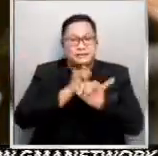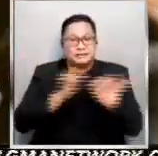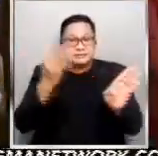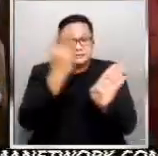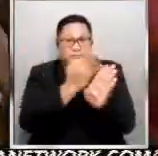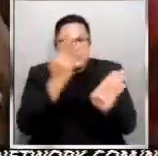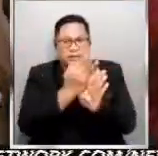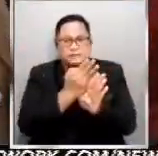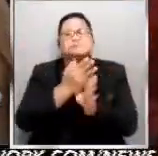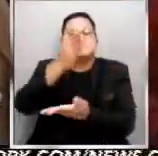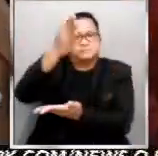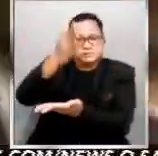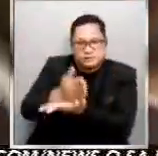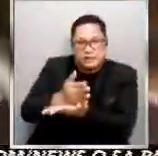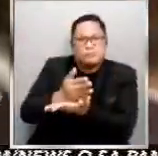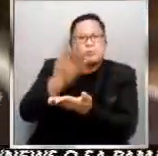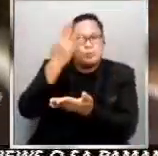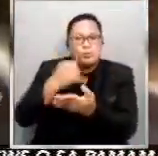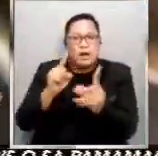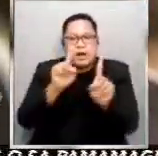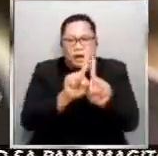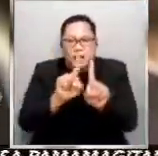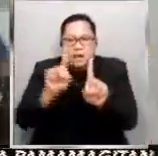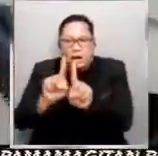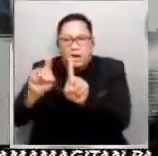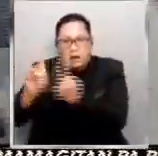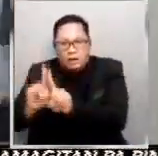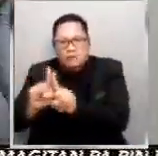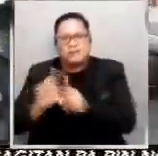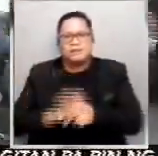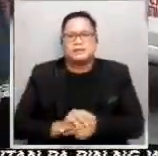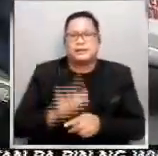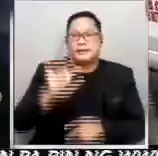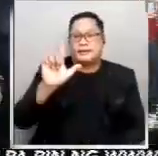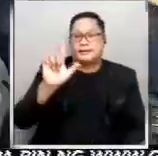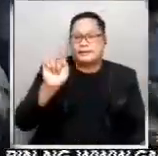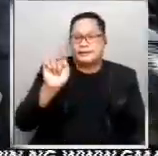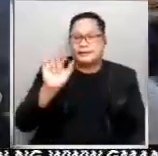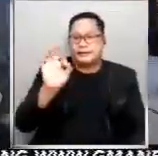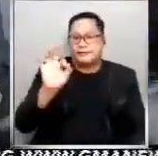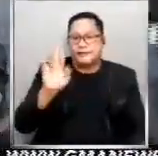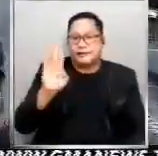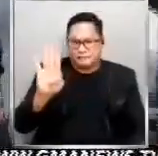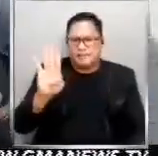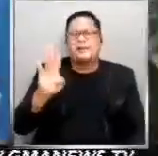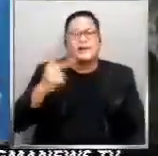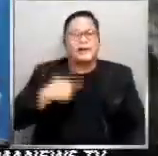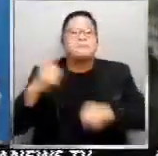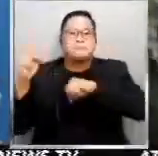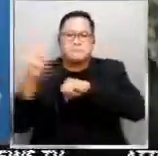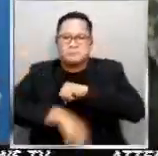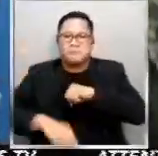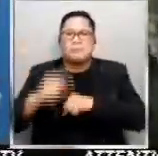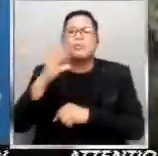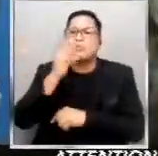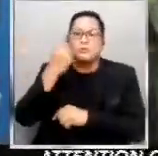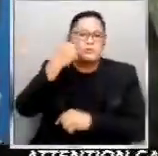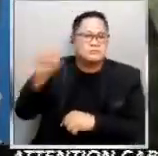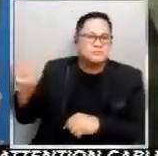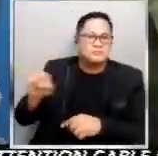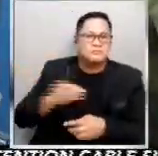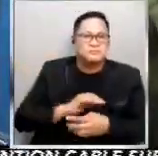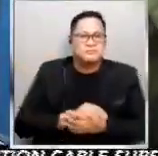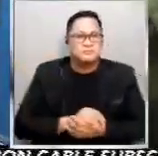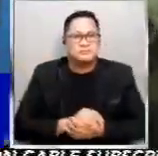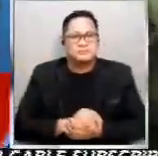dikit-dikit din ang mga pasahero. Babala ng LTFRB, may karampatang parusa ang mga lalaba. Pwede makansin ang kanilang